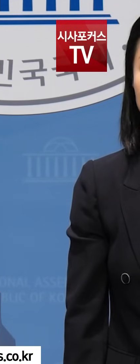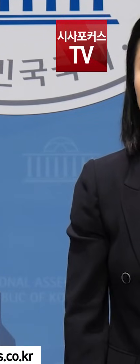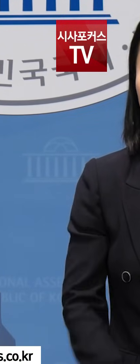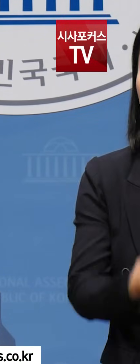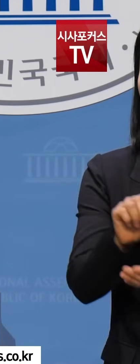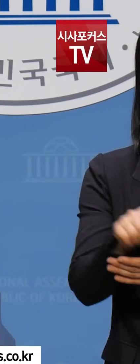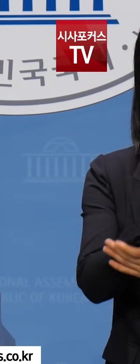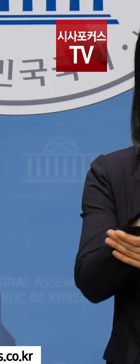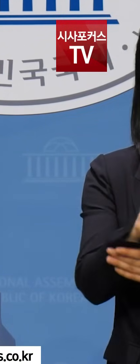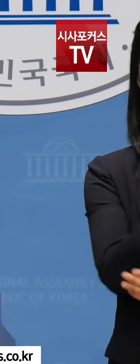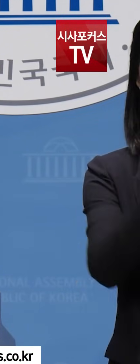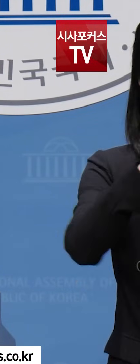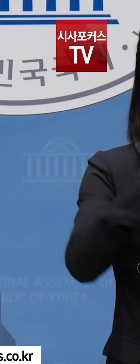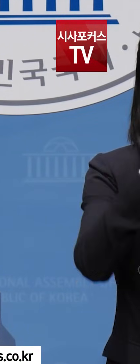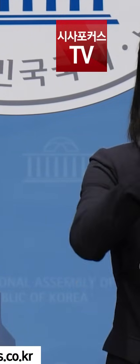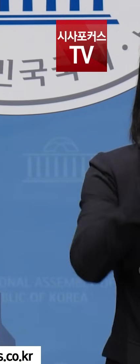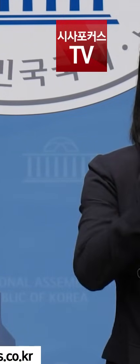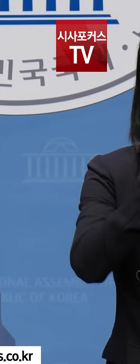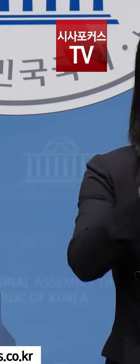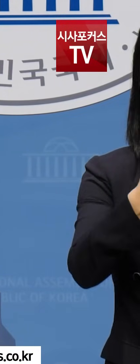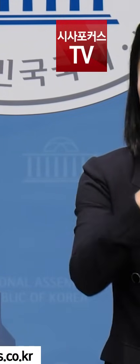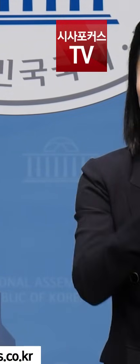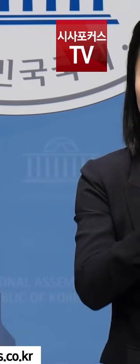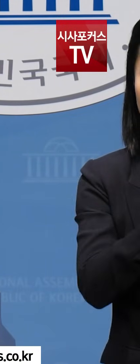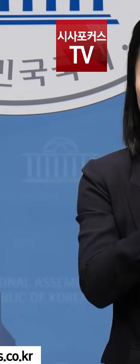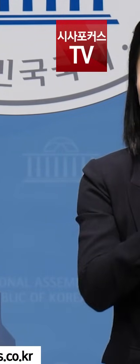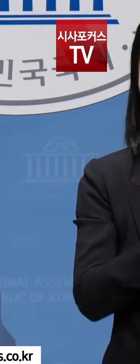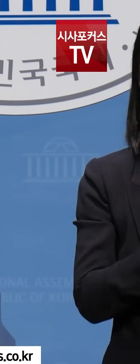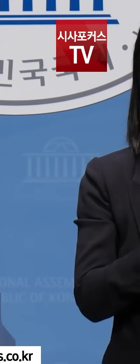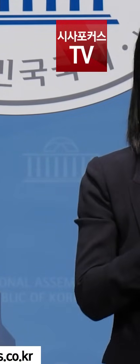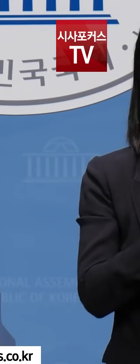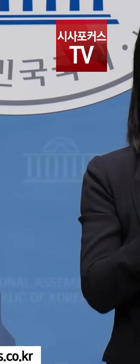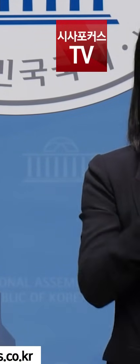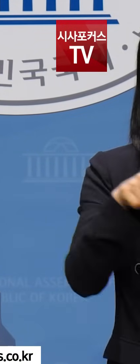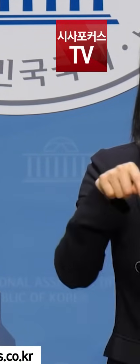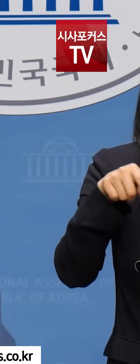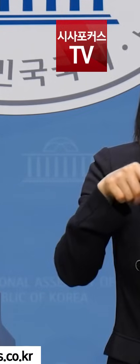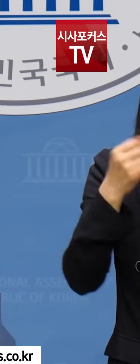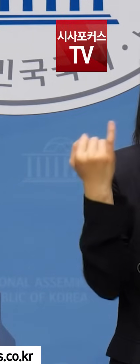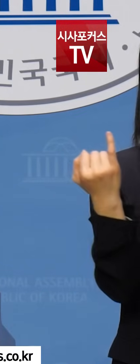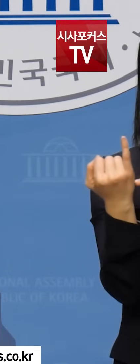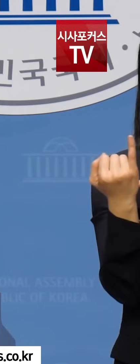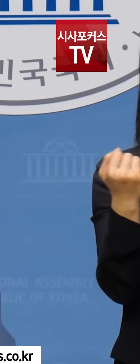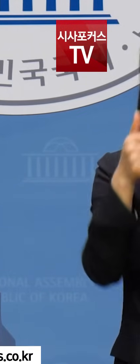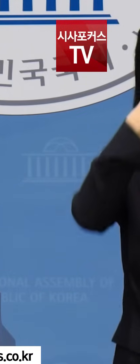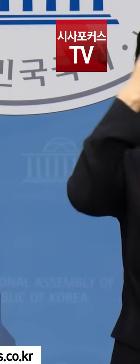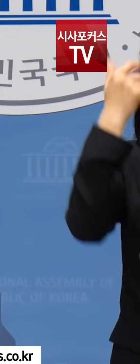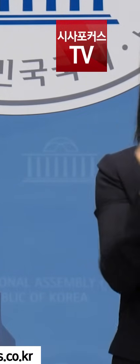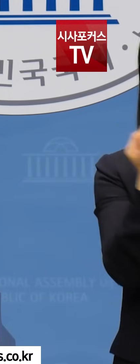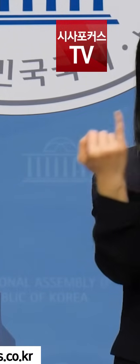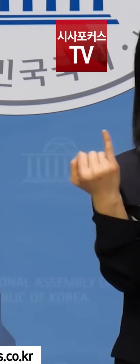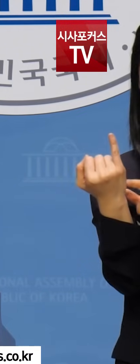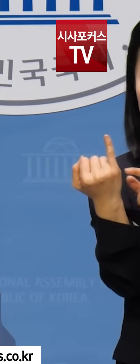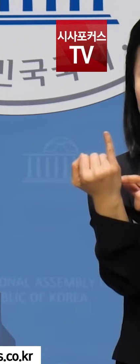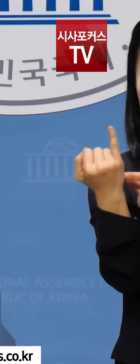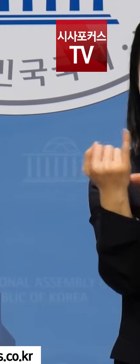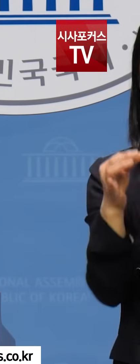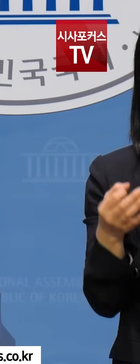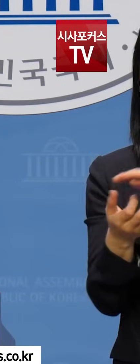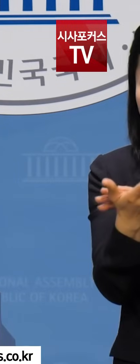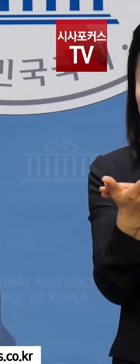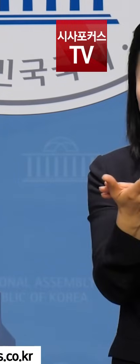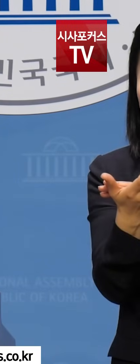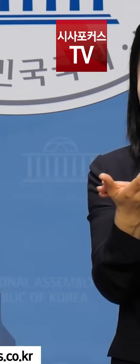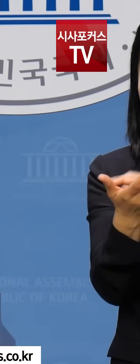종로의 곽상원 후보는 장모 권양숙이 받은 더러운 뇌물로 미국의 호화주택에서